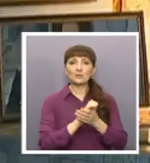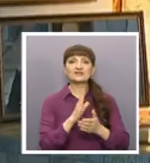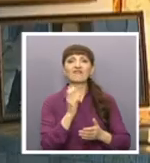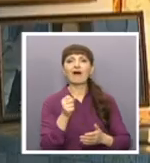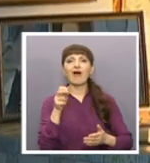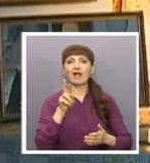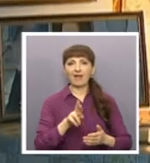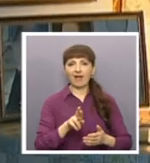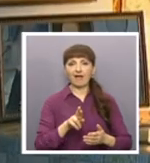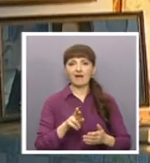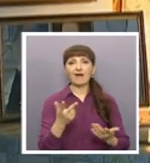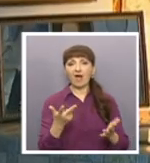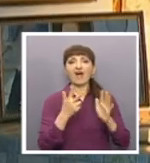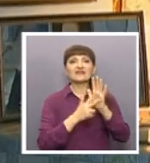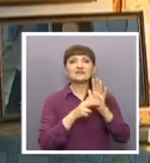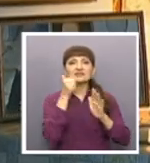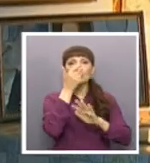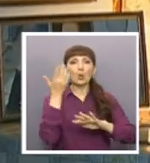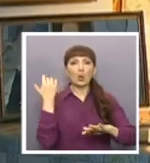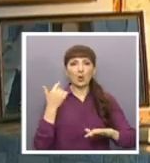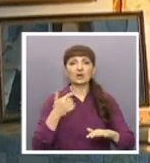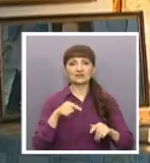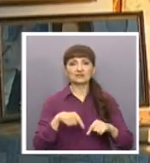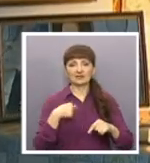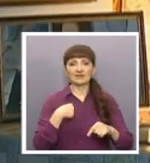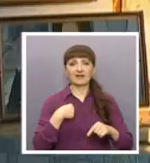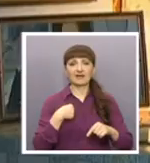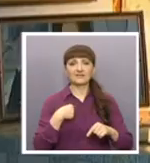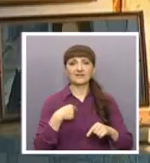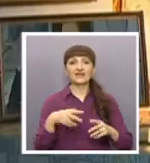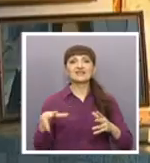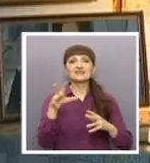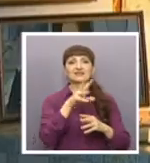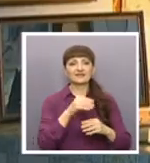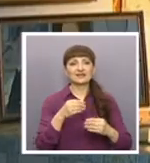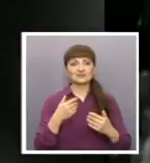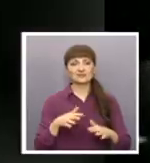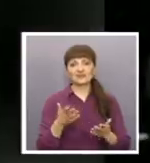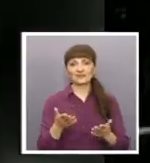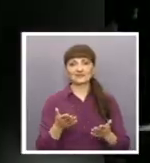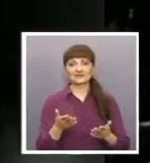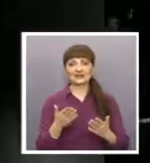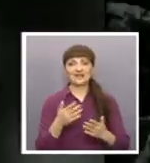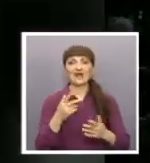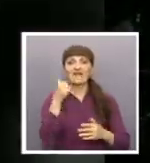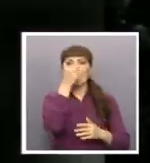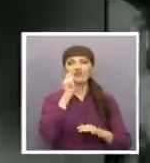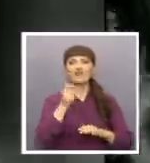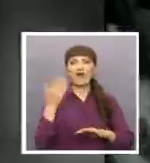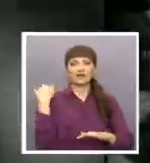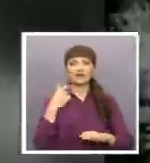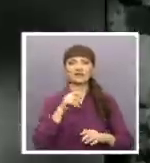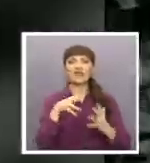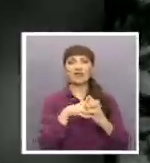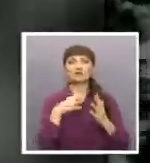вот. 80-е перед я проводил город Алматы. Я всех вас переписывал. В годы Великой Отечественной войны на